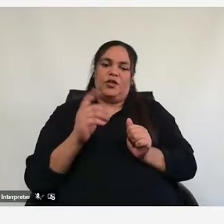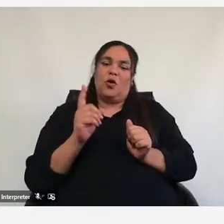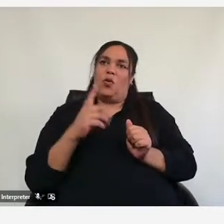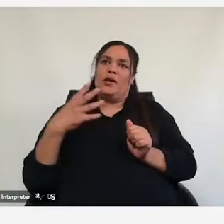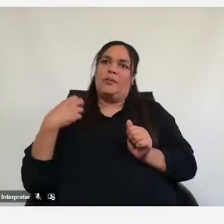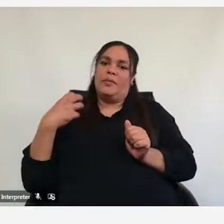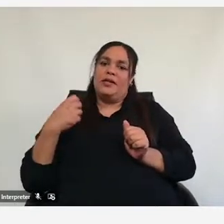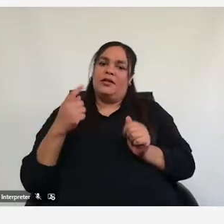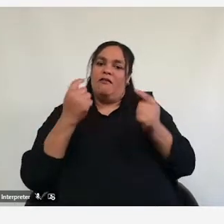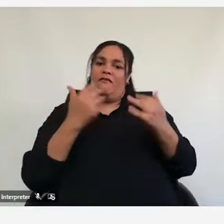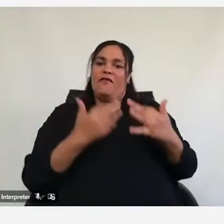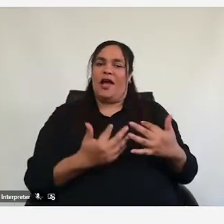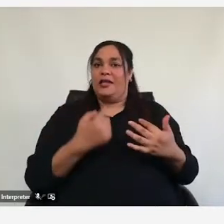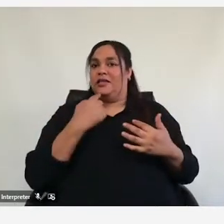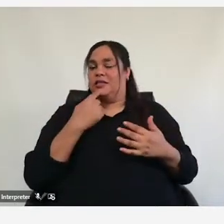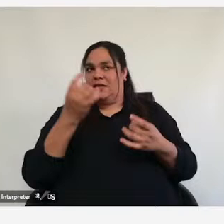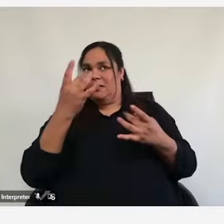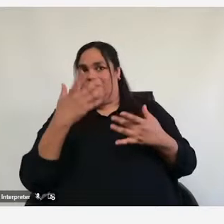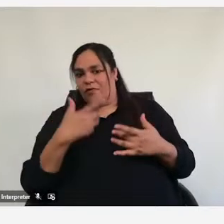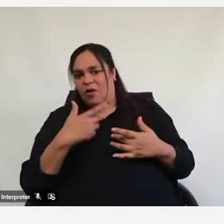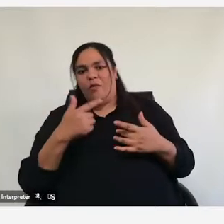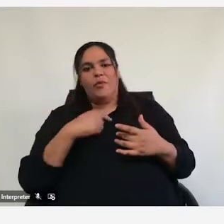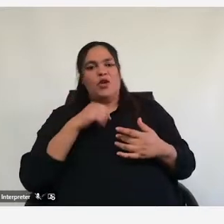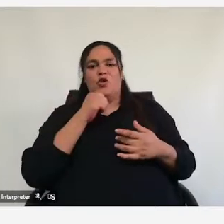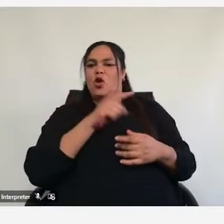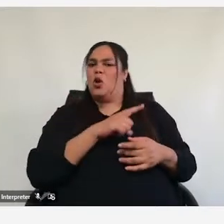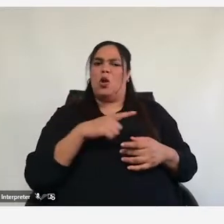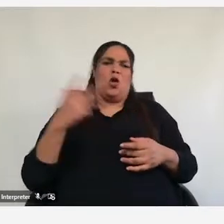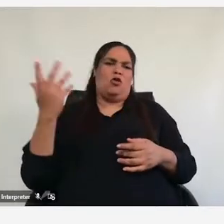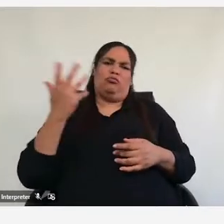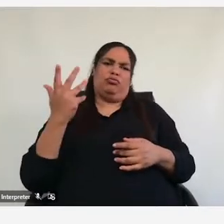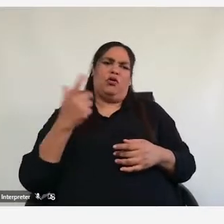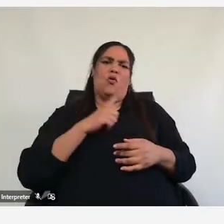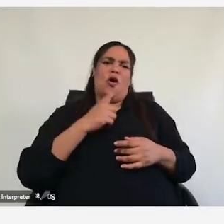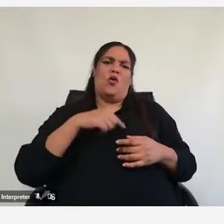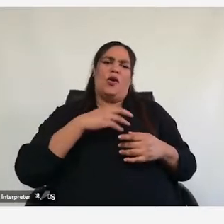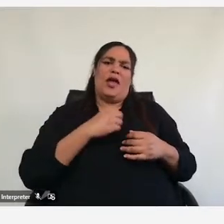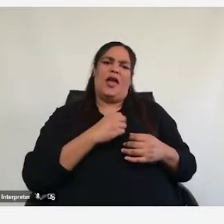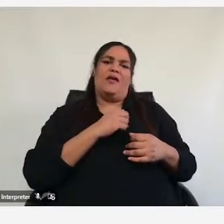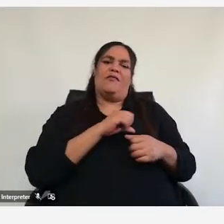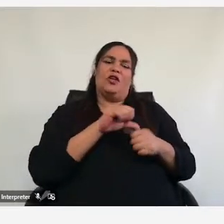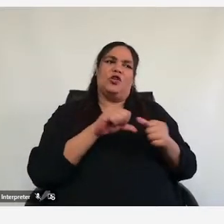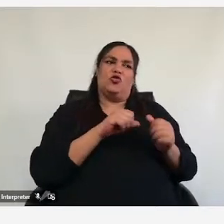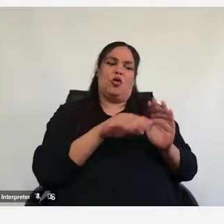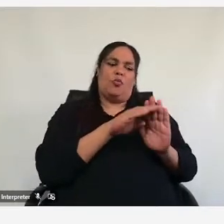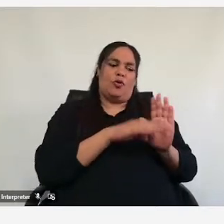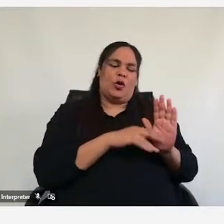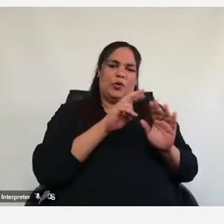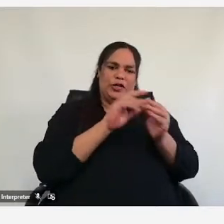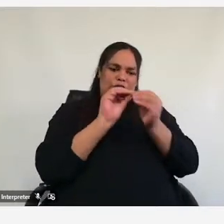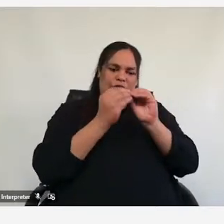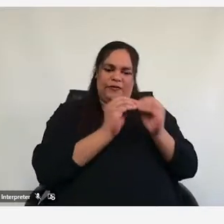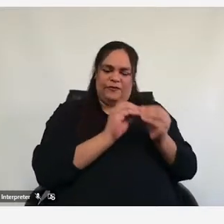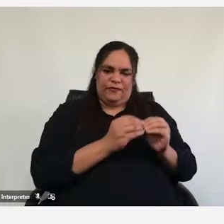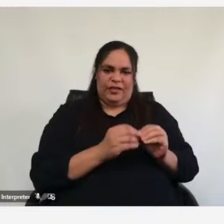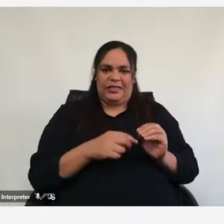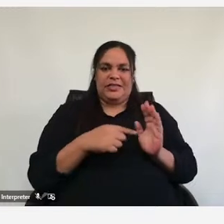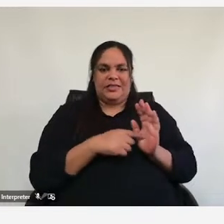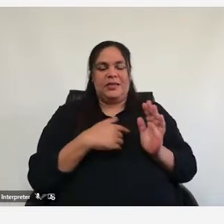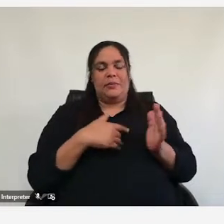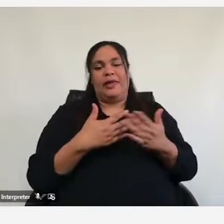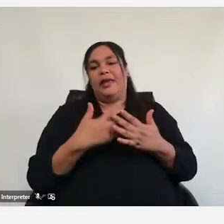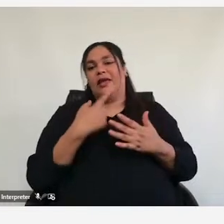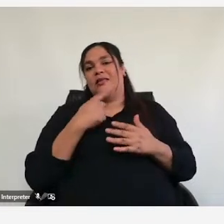van Finansies my aangehaal het, ek gaan nie nog lank praat nie, want ons het 'n maatskaplike projek om reg te ruk. Wat ek wel kan sê,